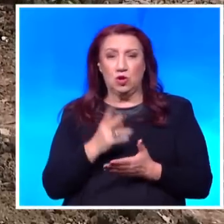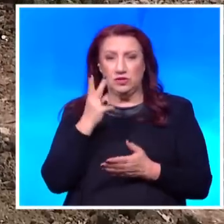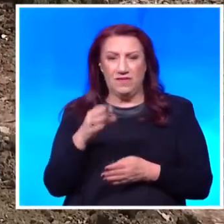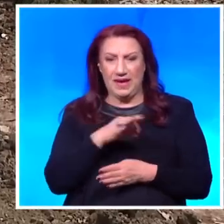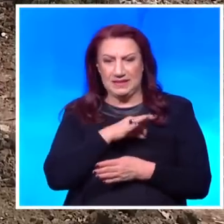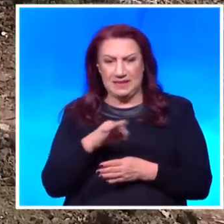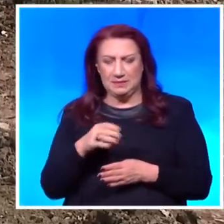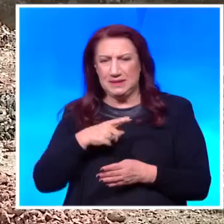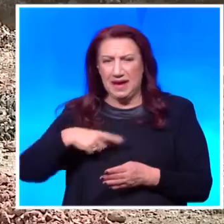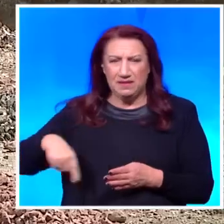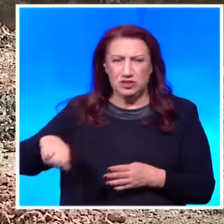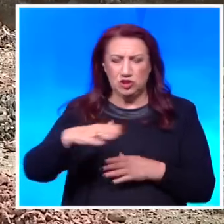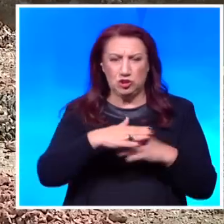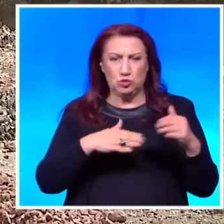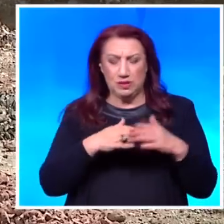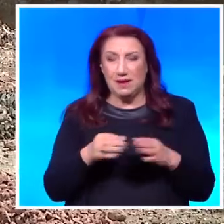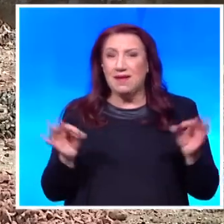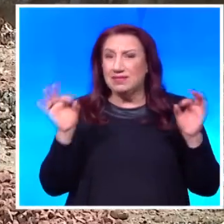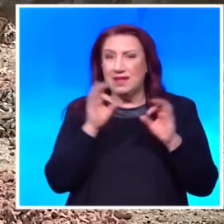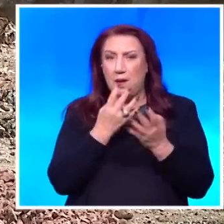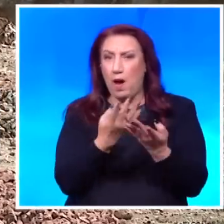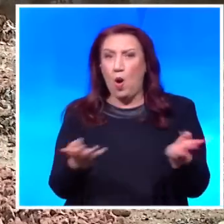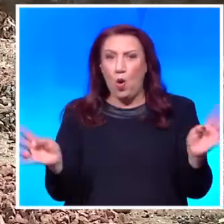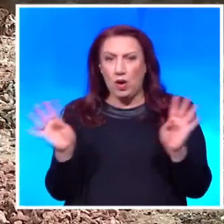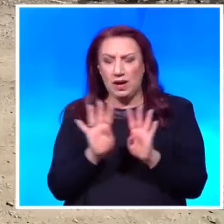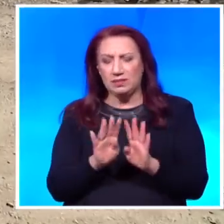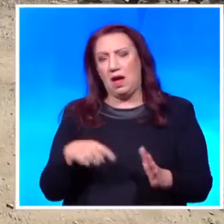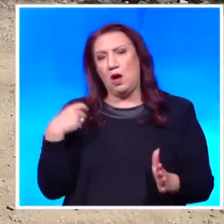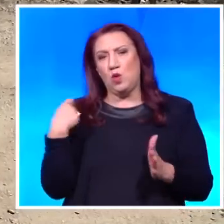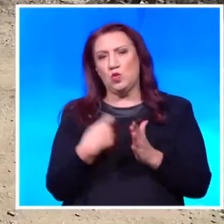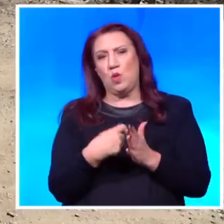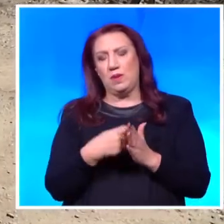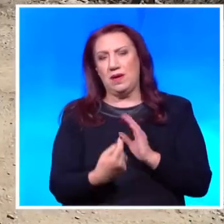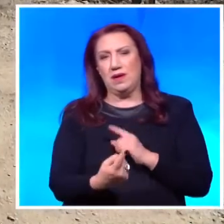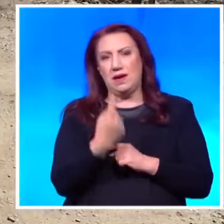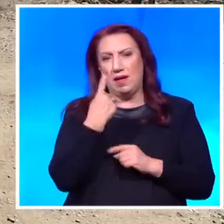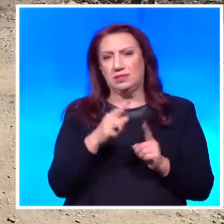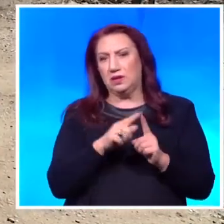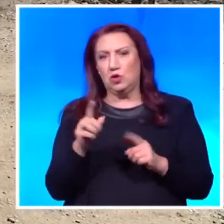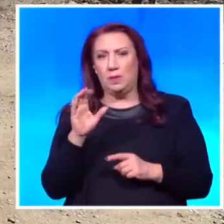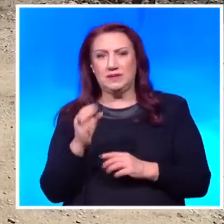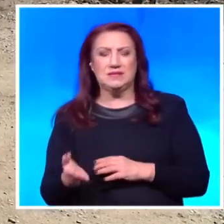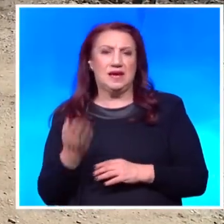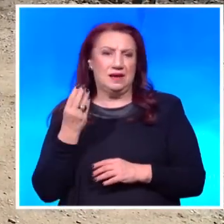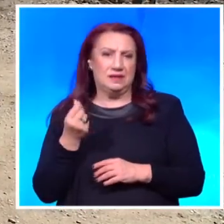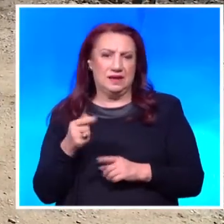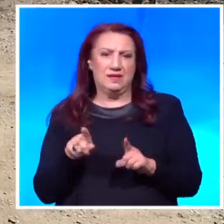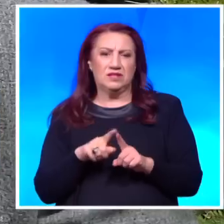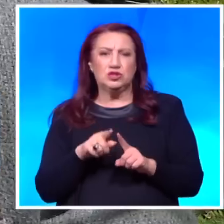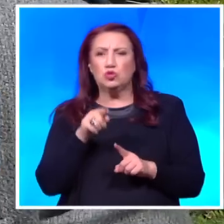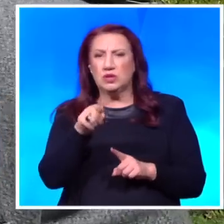като в този случай, ще бъдат глобени от 1000 до 50 000 лева. Санкции ще има и за тези, които замърсяват